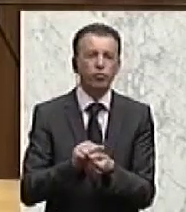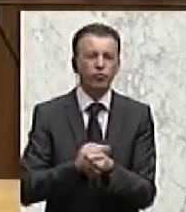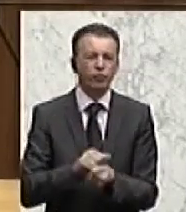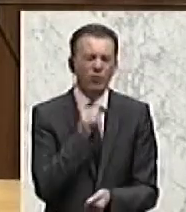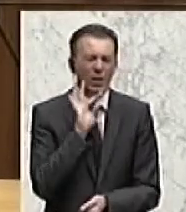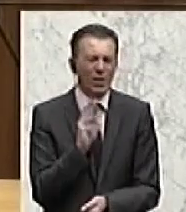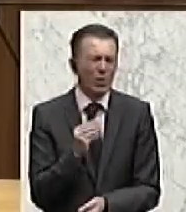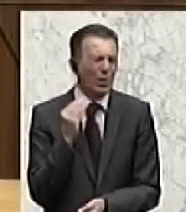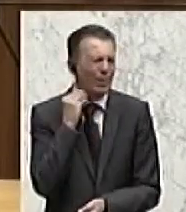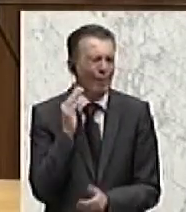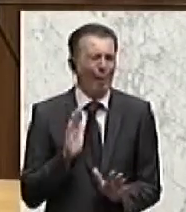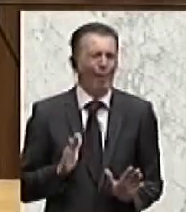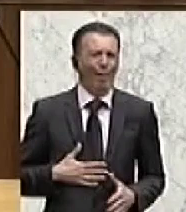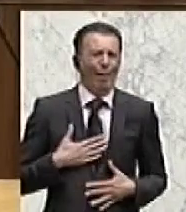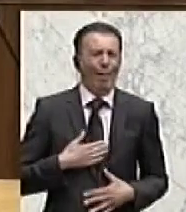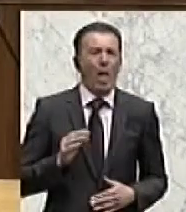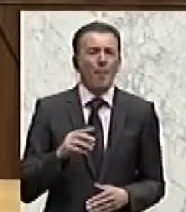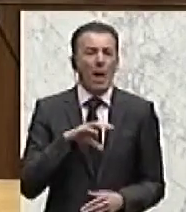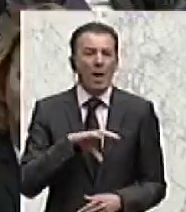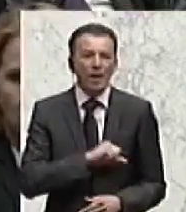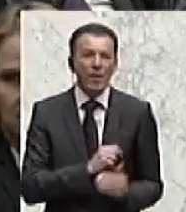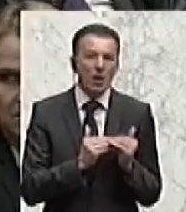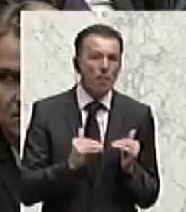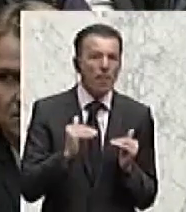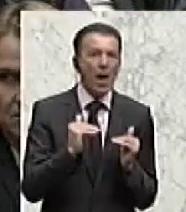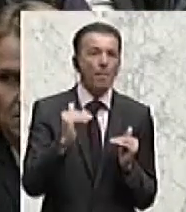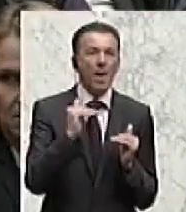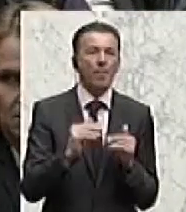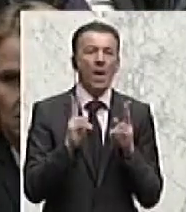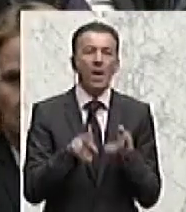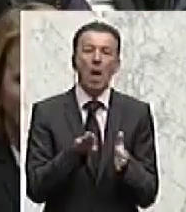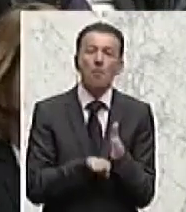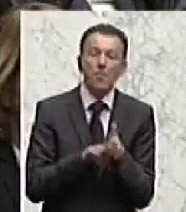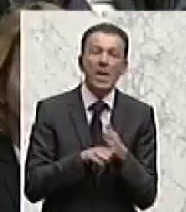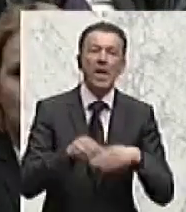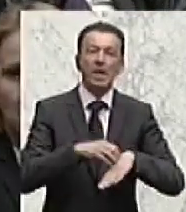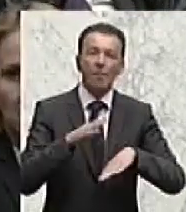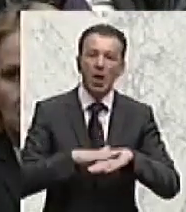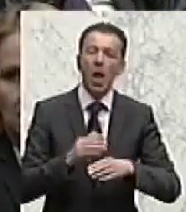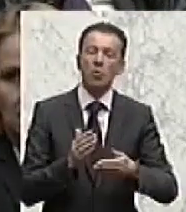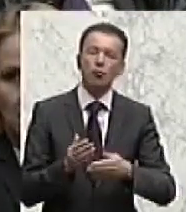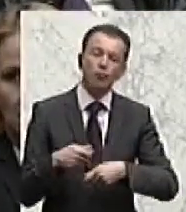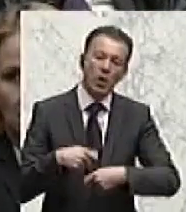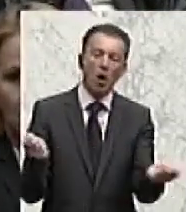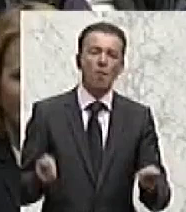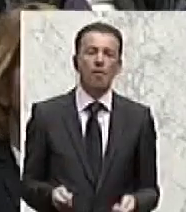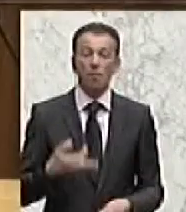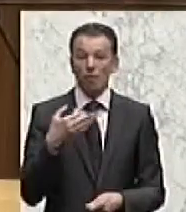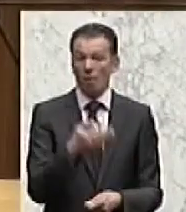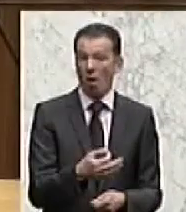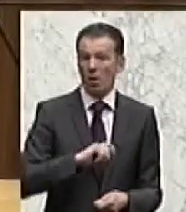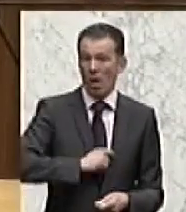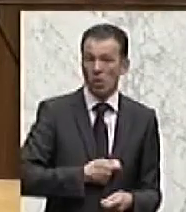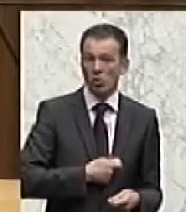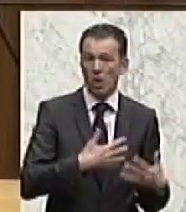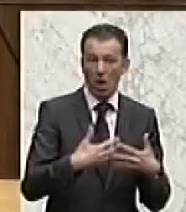macht es möglich, damit noch billiger Fleisch auf den Teller zu bekommen. Und die Frage ist, wie man dazu steht. In Amerika laufen